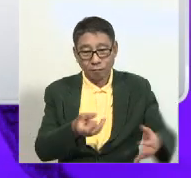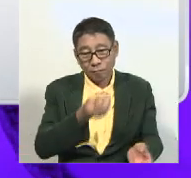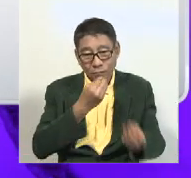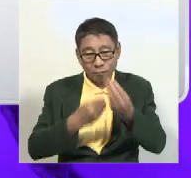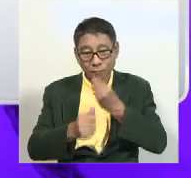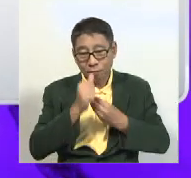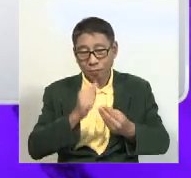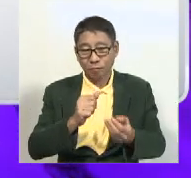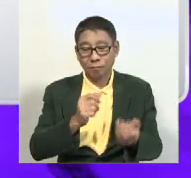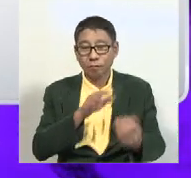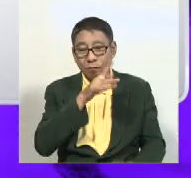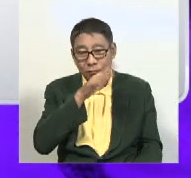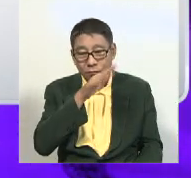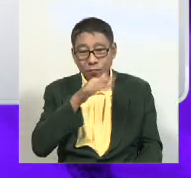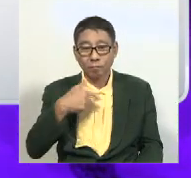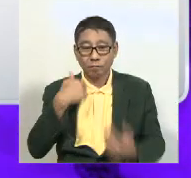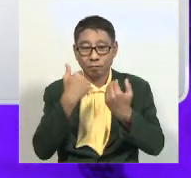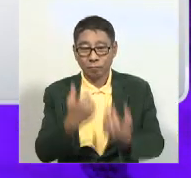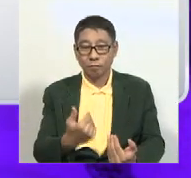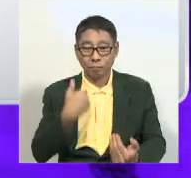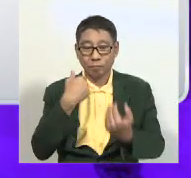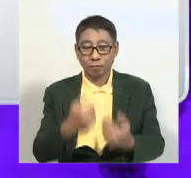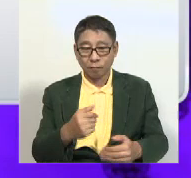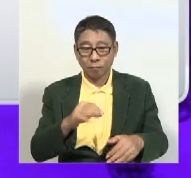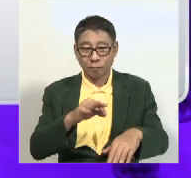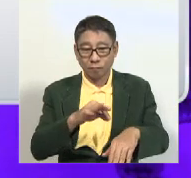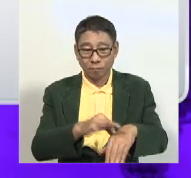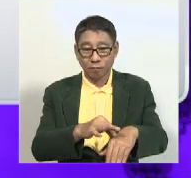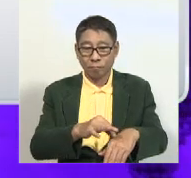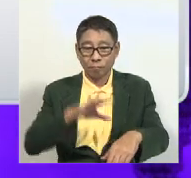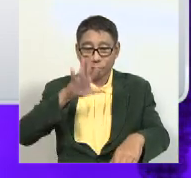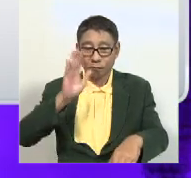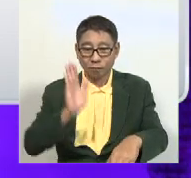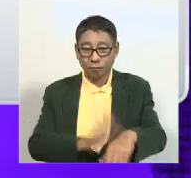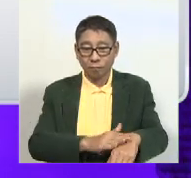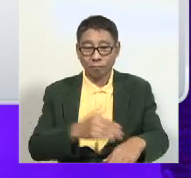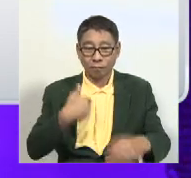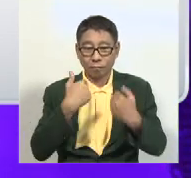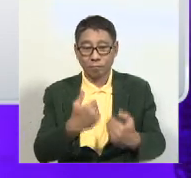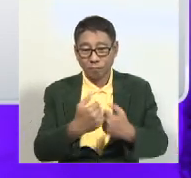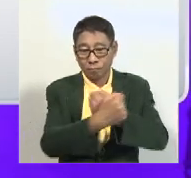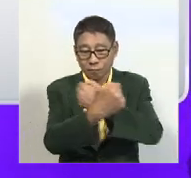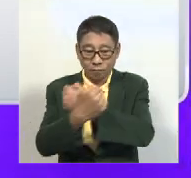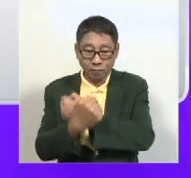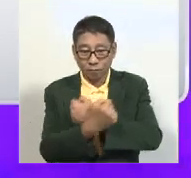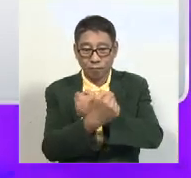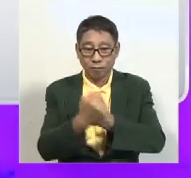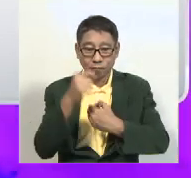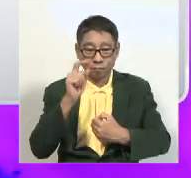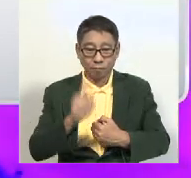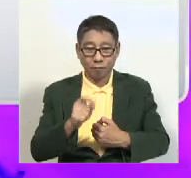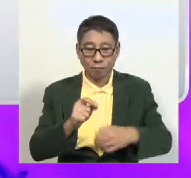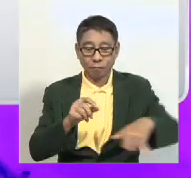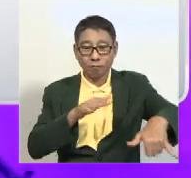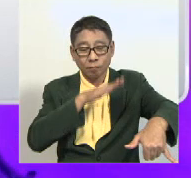ที่มีเชื้อปนเปื้อนนะคะหรือว่าการโดนเห็บที่มีเชื้อกัดเนี่ยแหละค่ะวิธีการป้องกันก็คือการป้องกันไม่